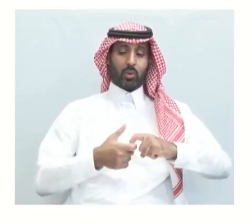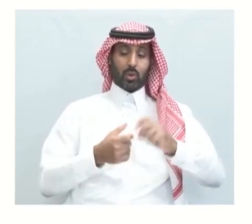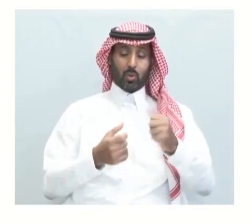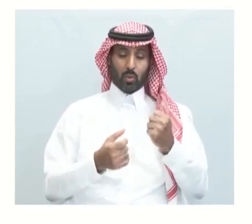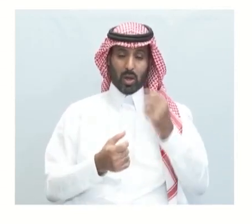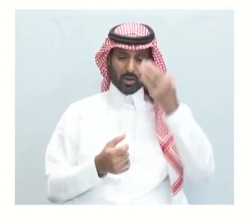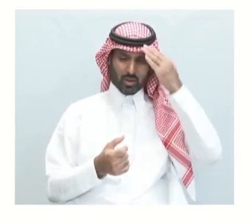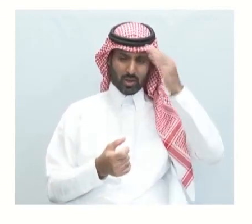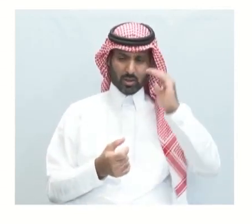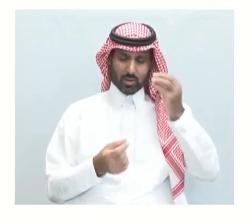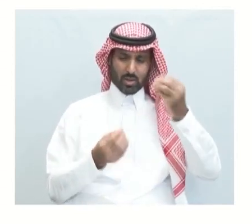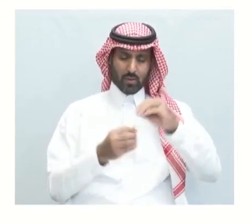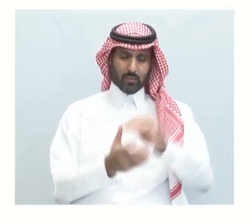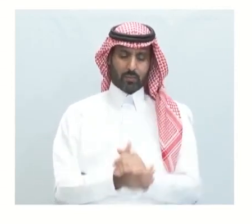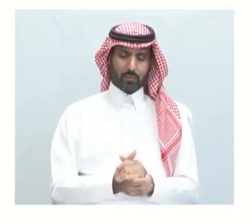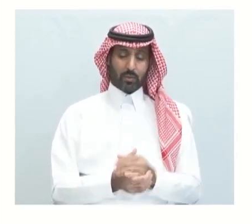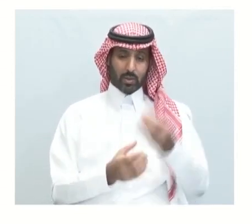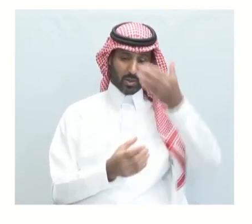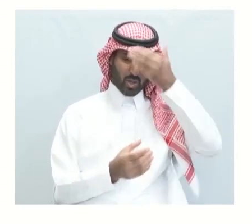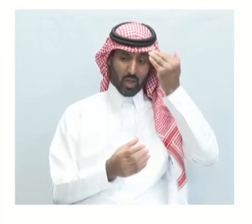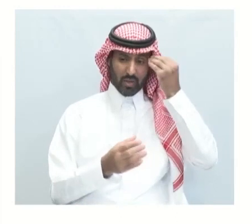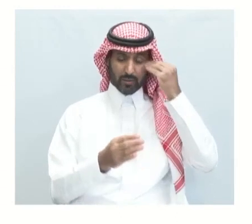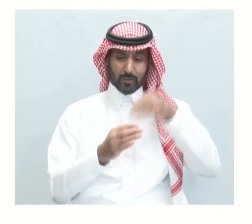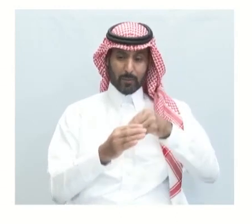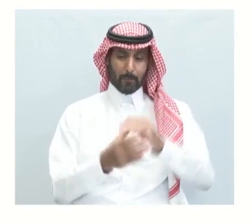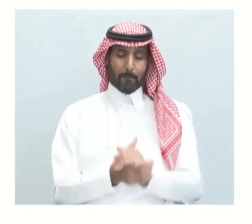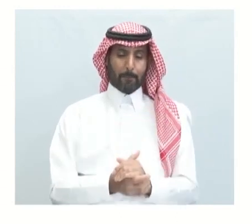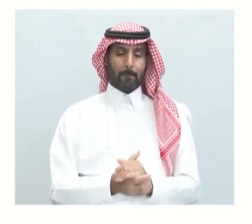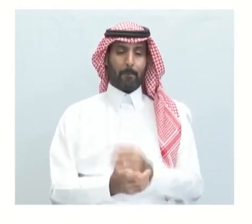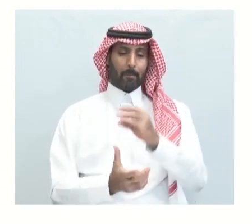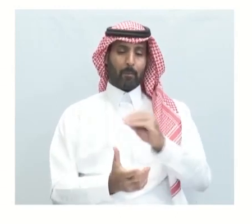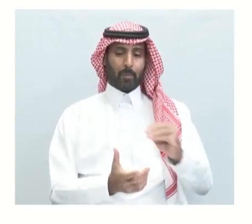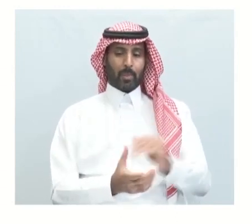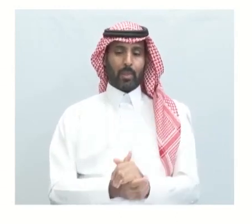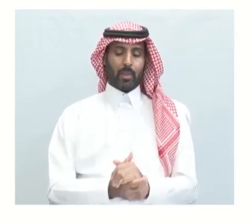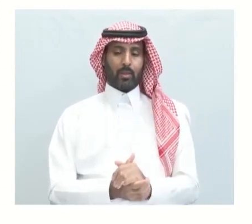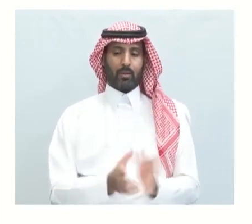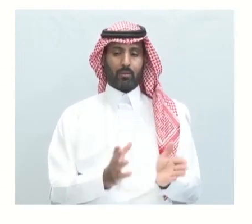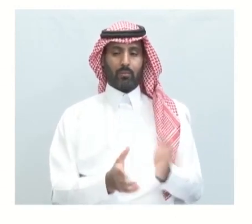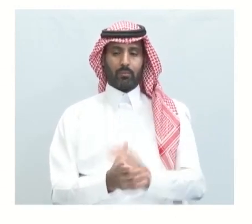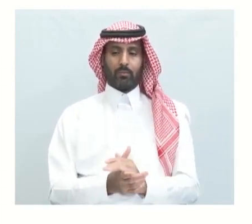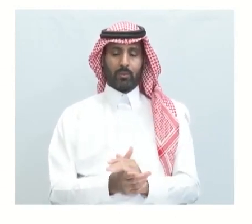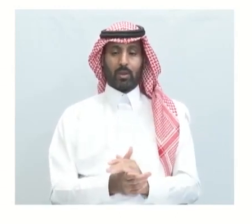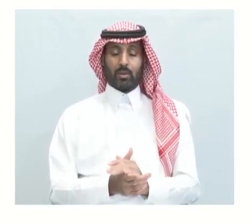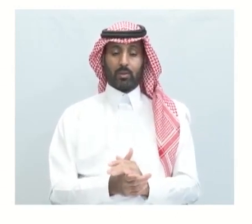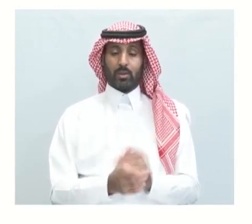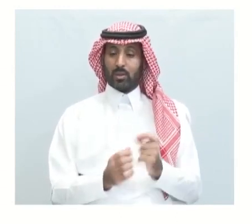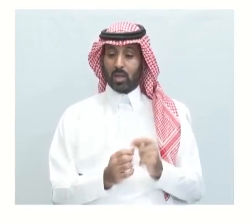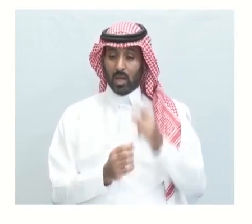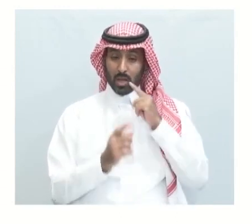او عقده الراس اضافه عقده الراس وتخزين نقطه الراس لدينا هنا بنفس الطريقه ننتقل هنا الى انشاء